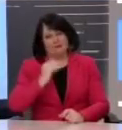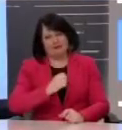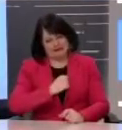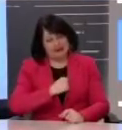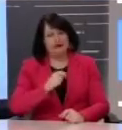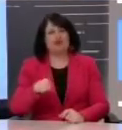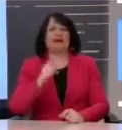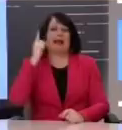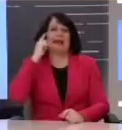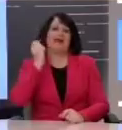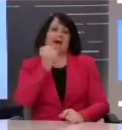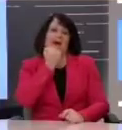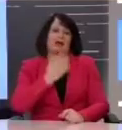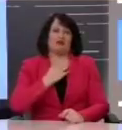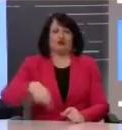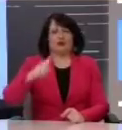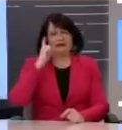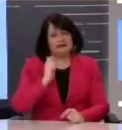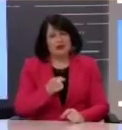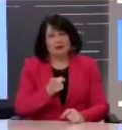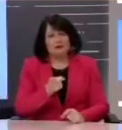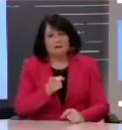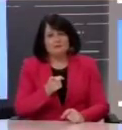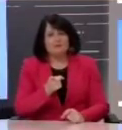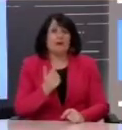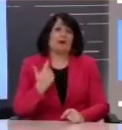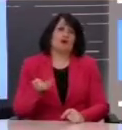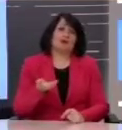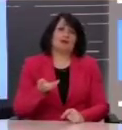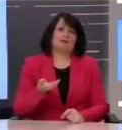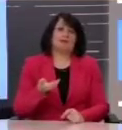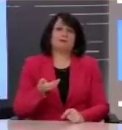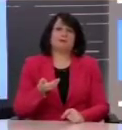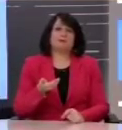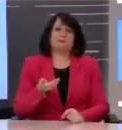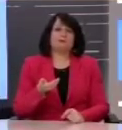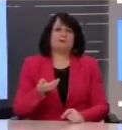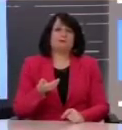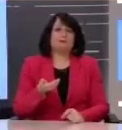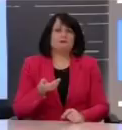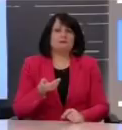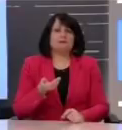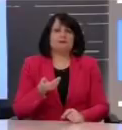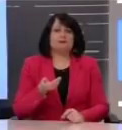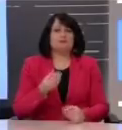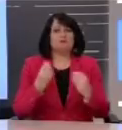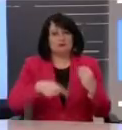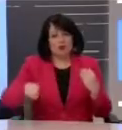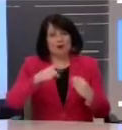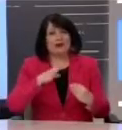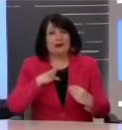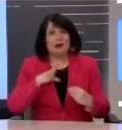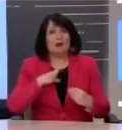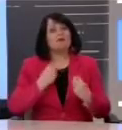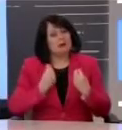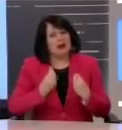λέω αυτό διότι όλοι γνωρίζουμε ότι πέραν των αγαθών προθέσεων όλων μας, τα θέματα αυτά